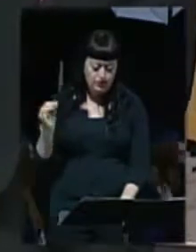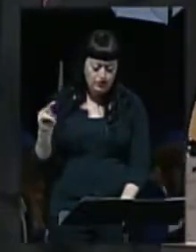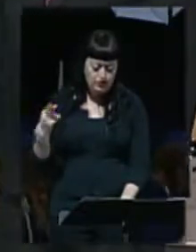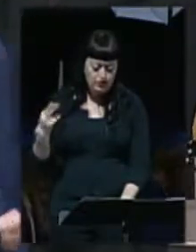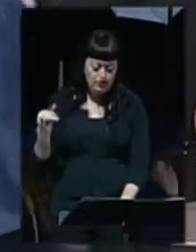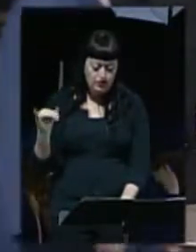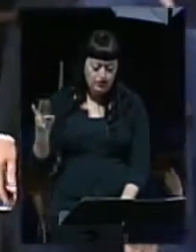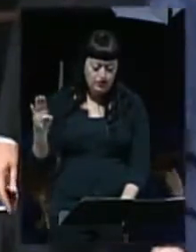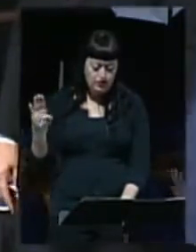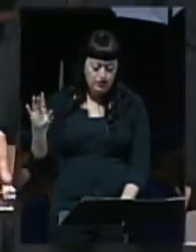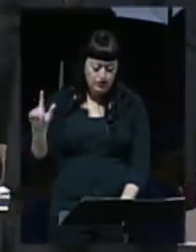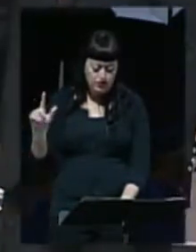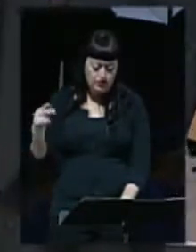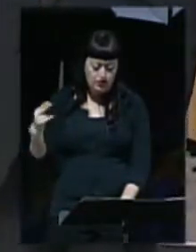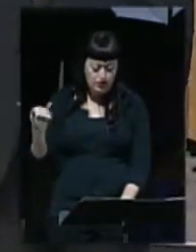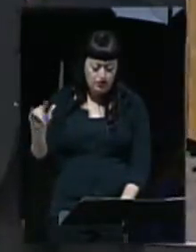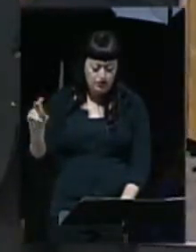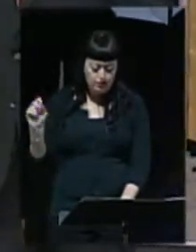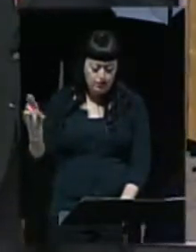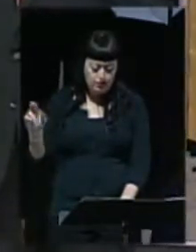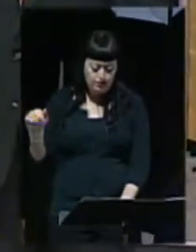Logan Hilber.